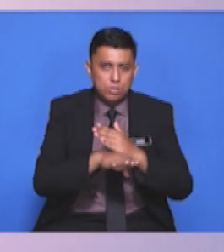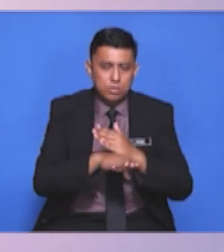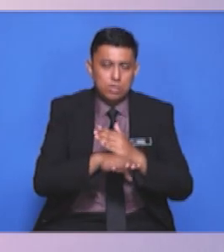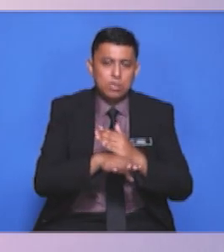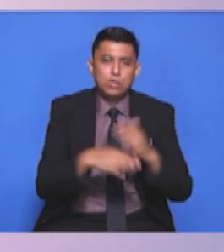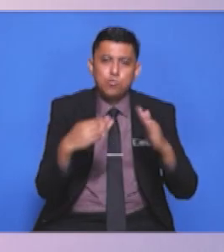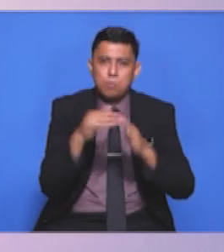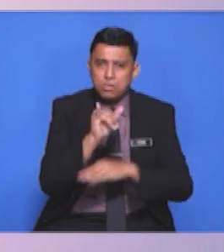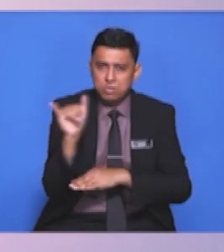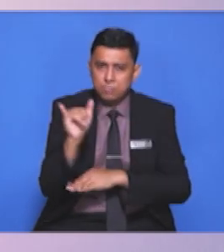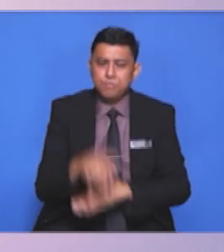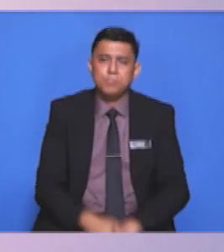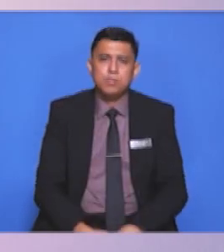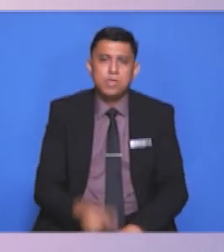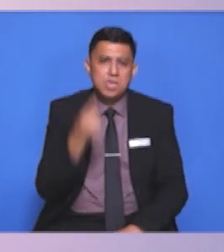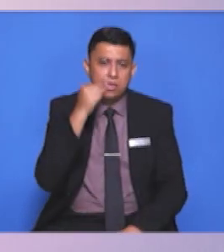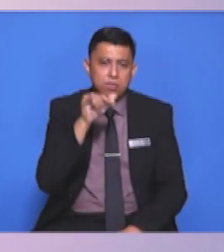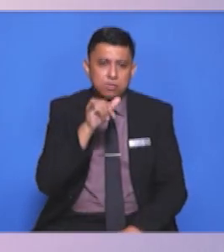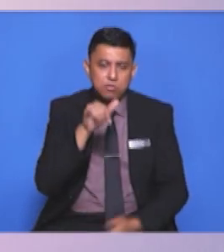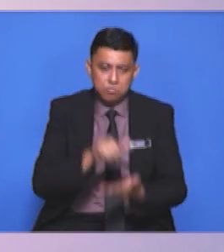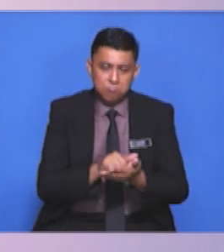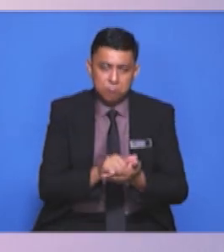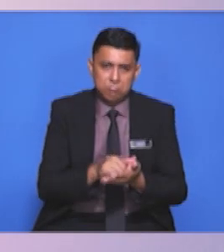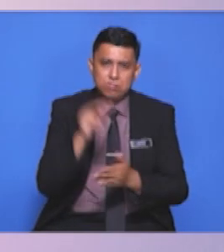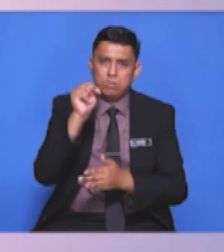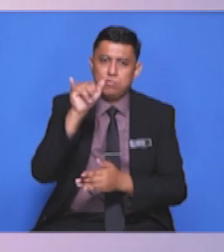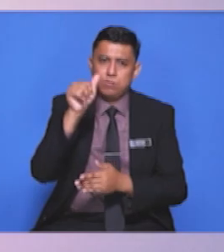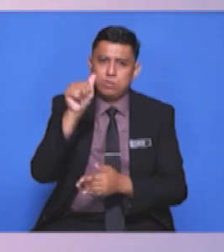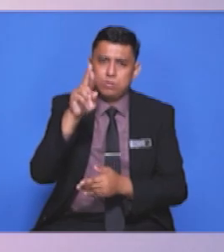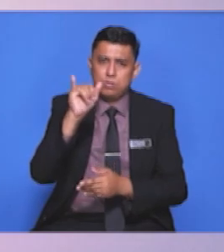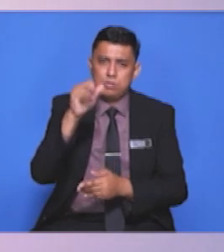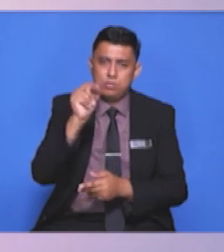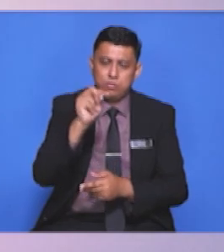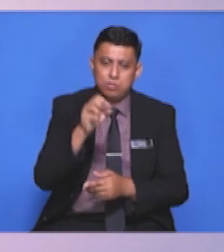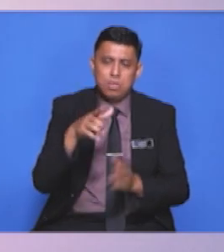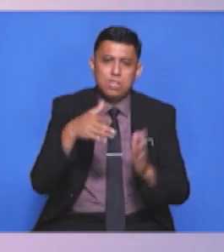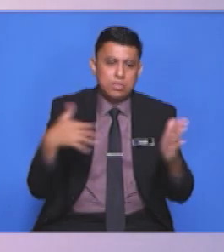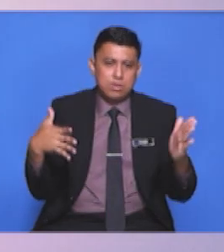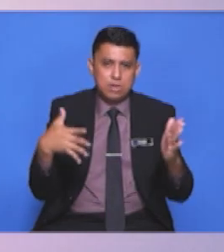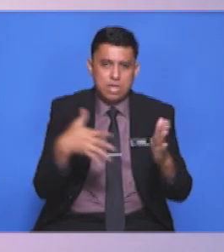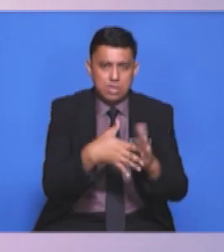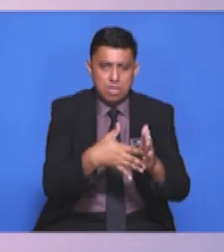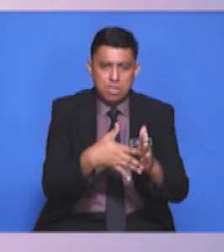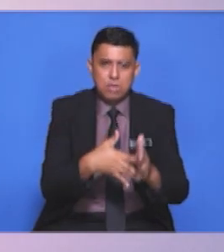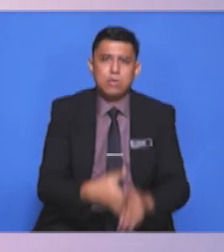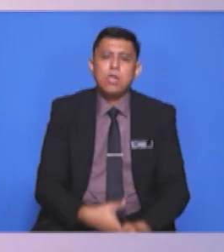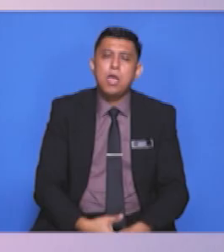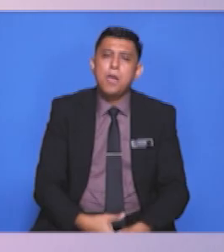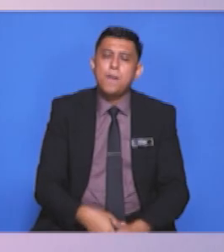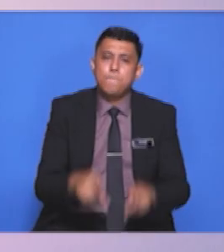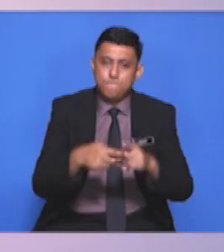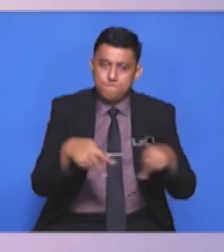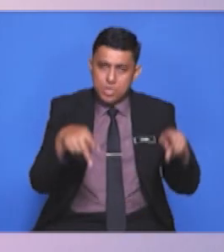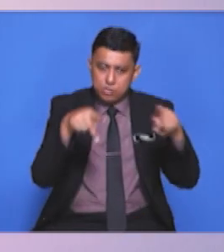gak itu nyaris nyaris categorize penuh terlanggar Pasu bunga yang terletak di